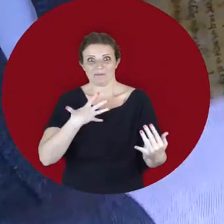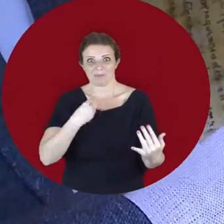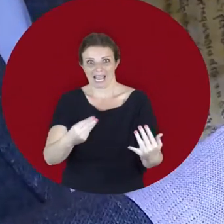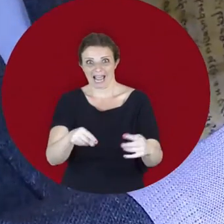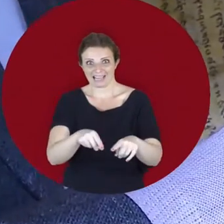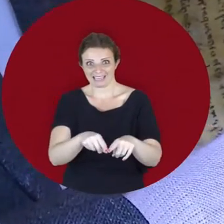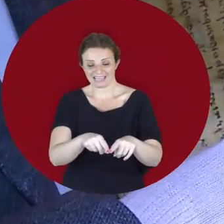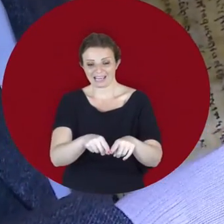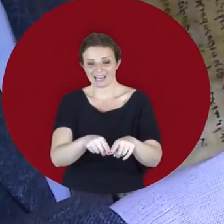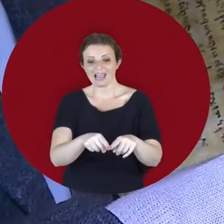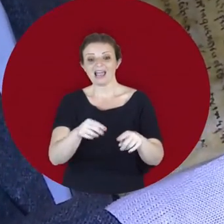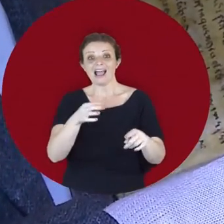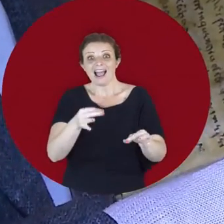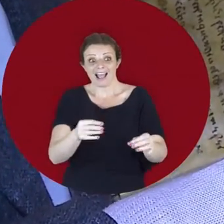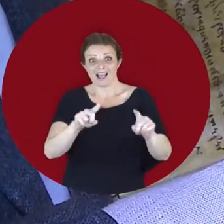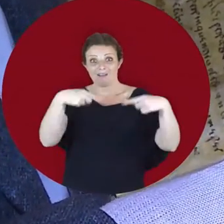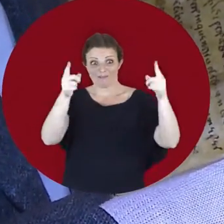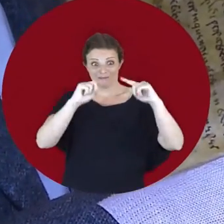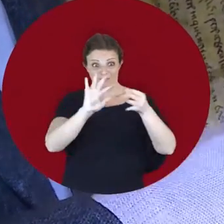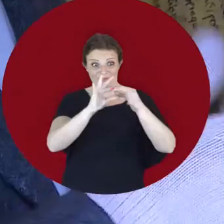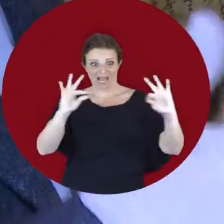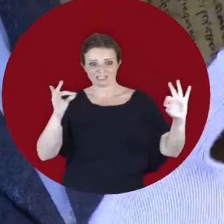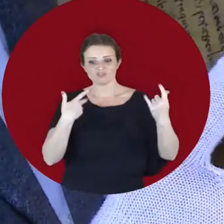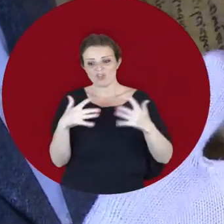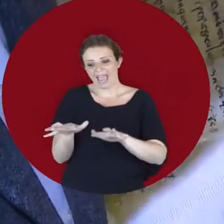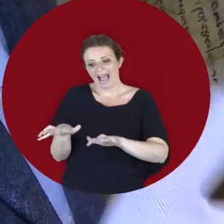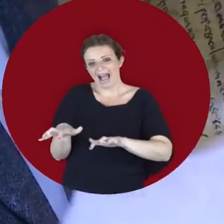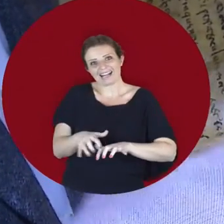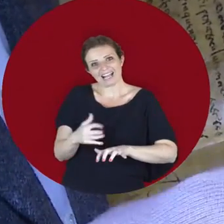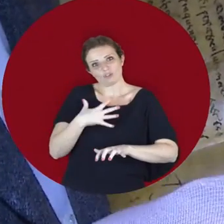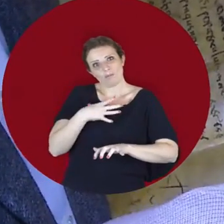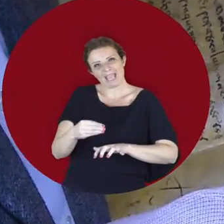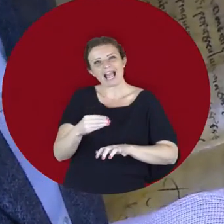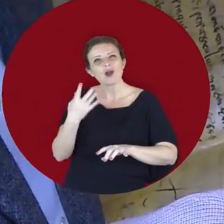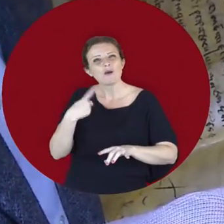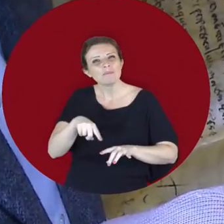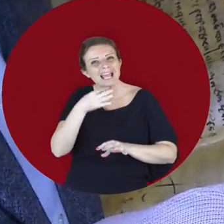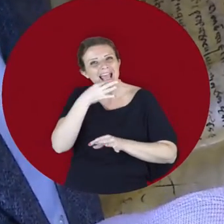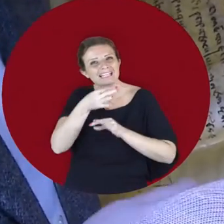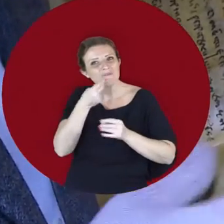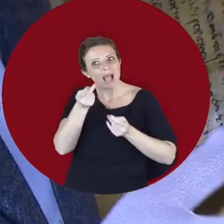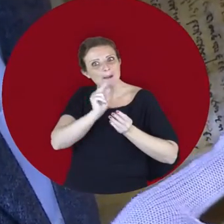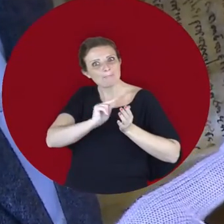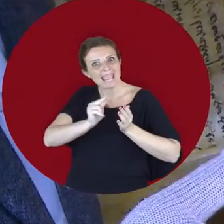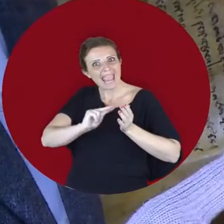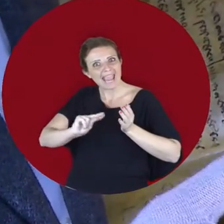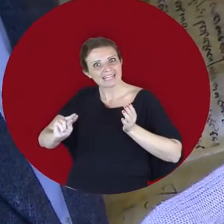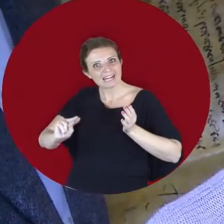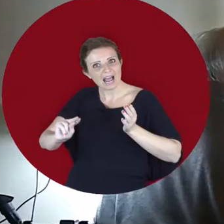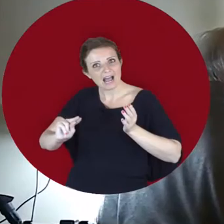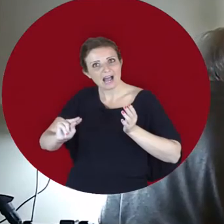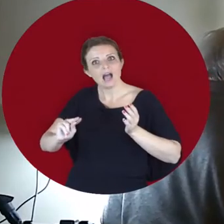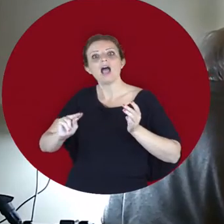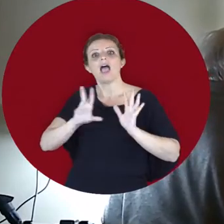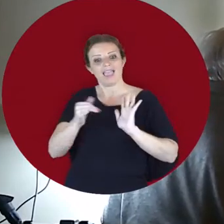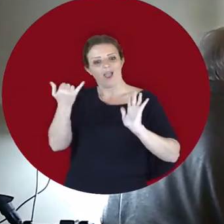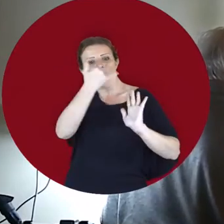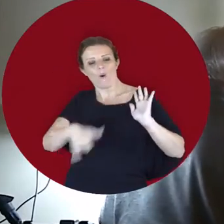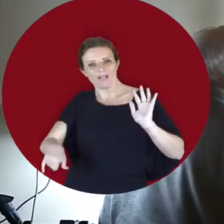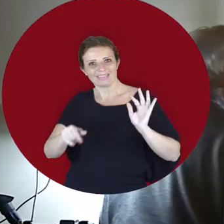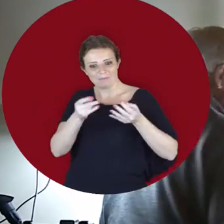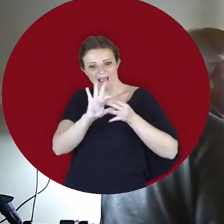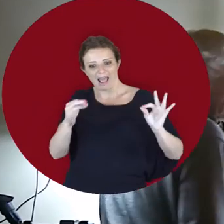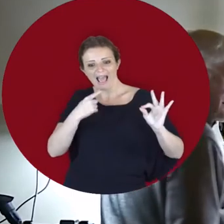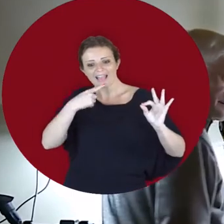bianchi, albo versorio teneva, teneva un aratro bianco, che era la penna d'oca che aveva in mano, e negro